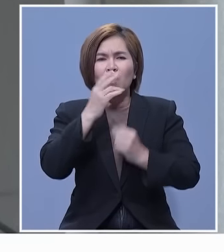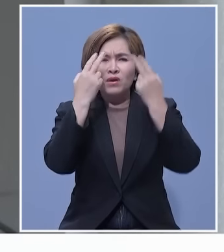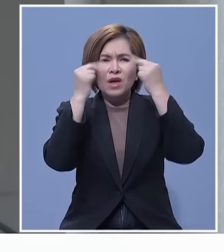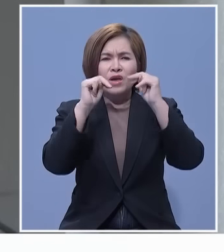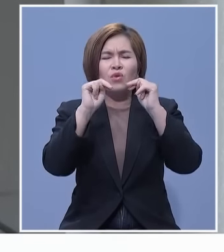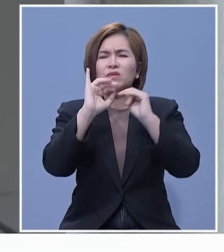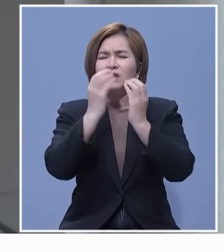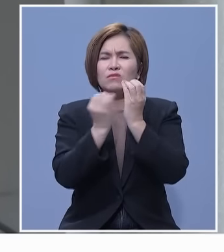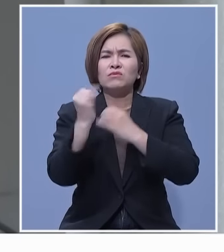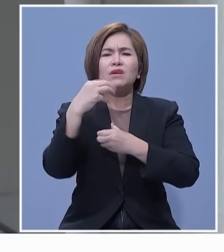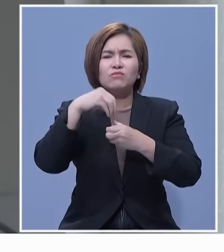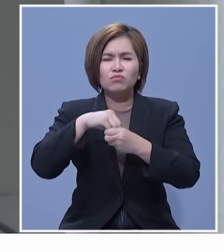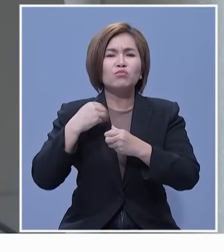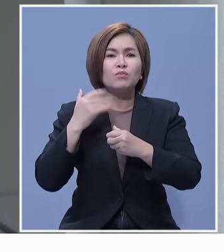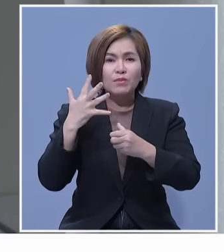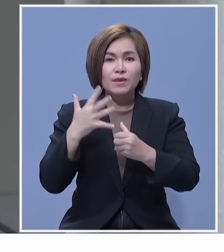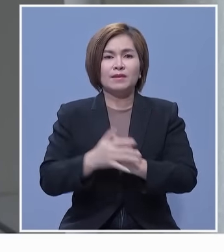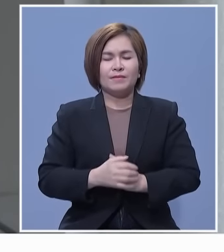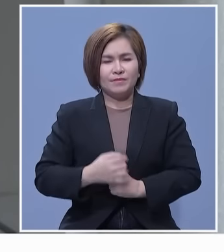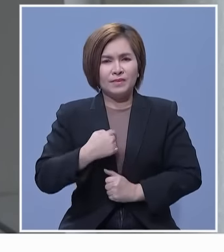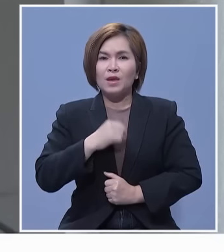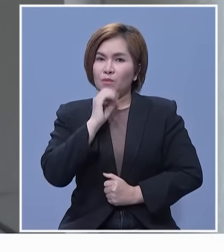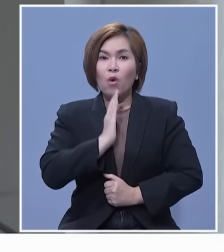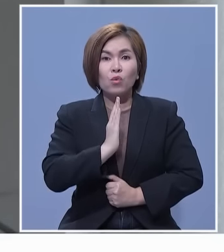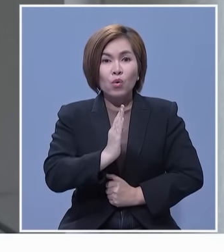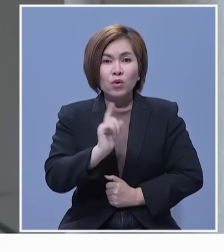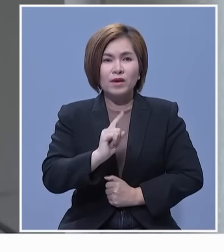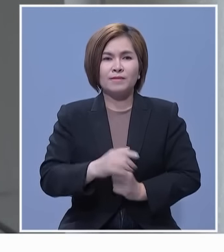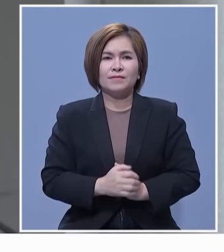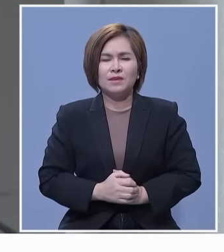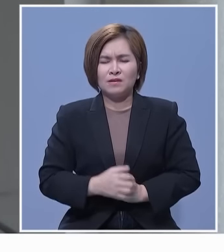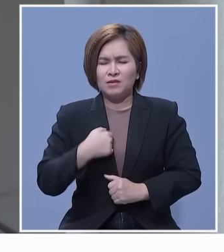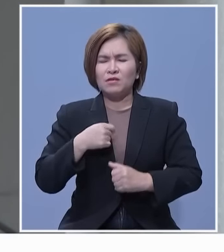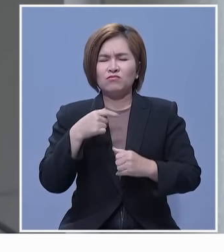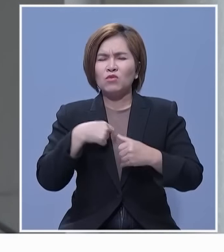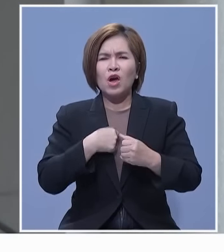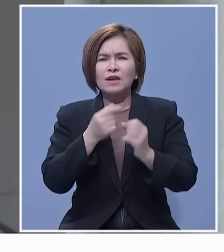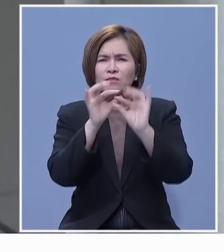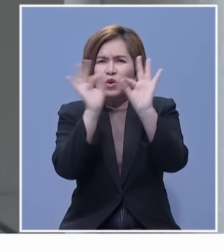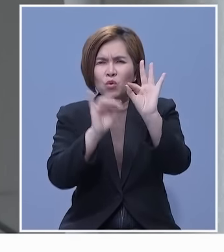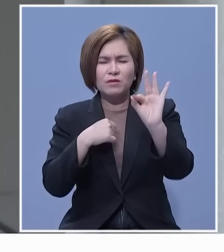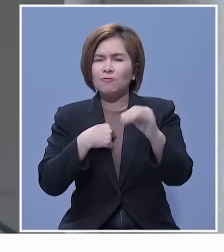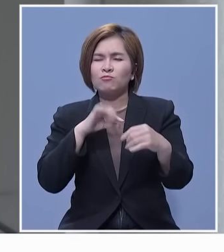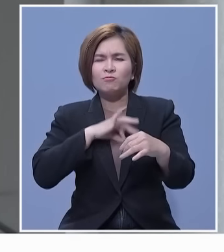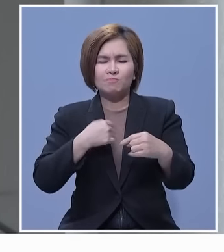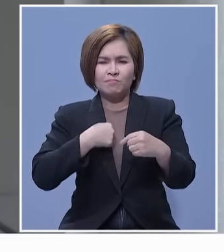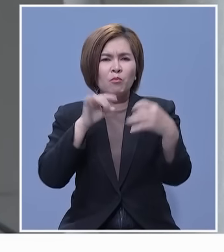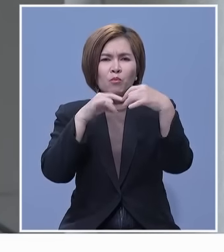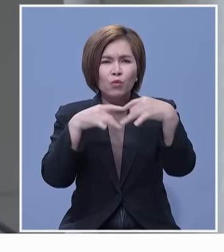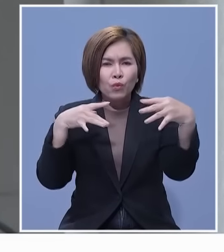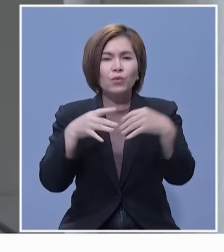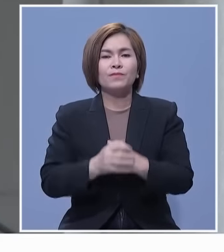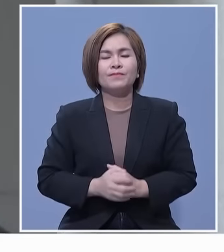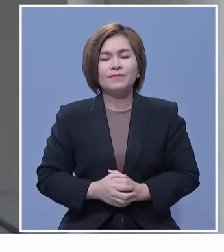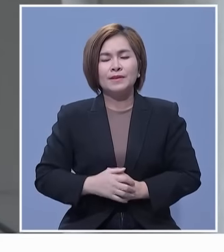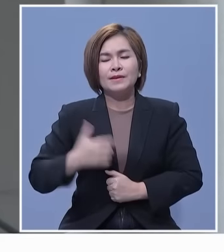ธรรมคือผมก็ยืนยันนะครับในตัวตนของผมผมคิดว่าผมเทียบกับคนอย่างนั้นนะครับแต่ก็อย่างที่บอกครับก็ต้องตัดสินม